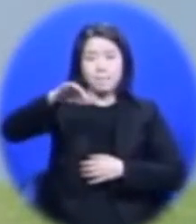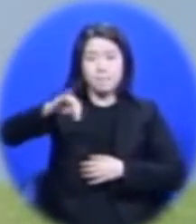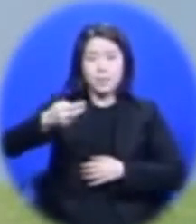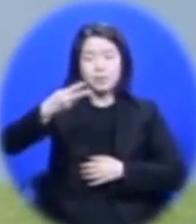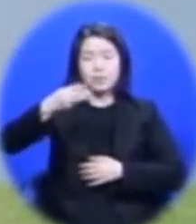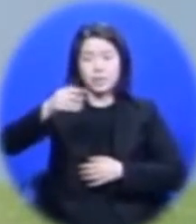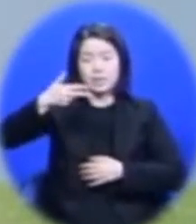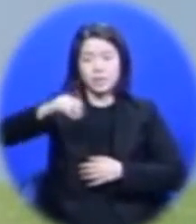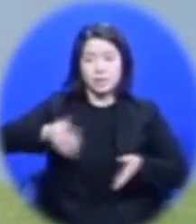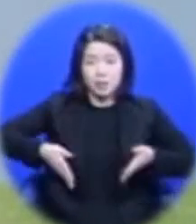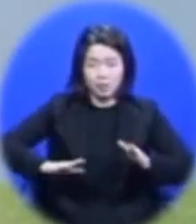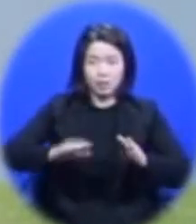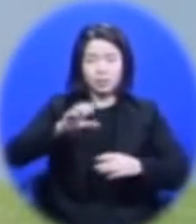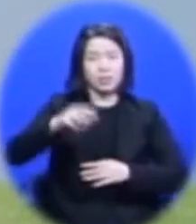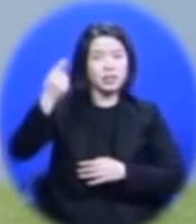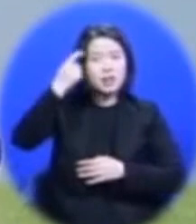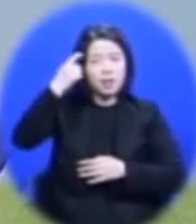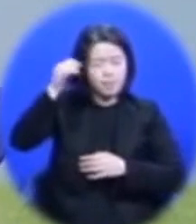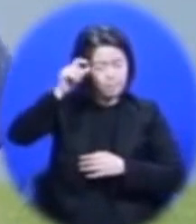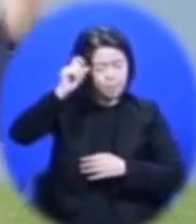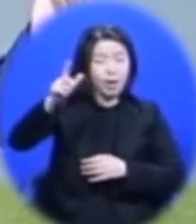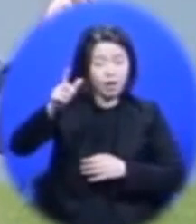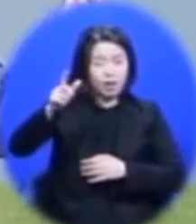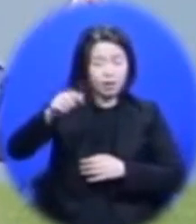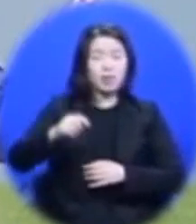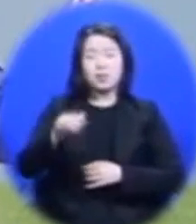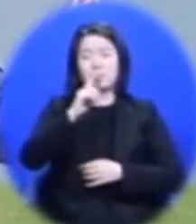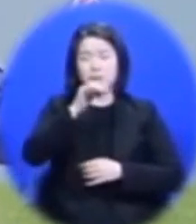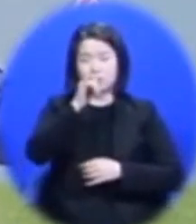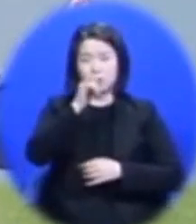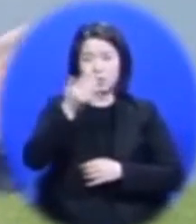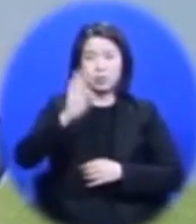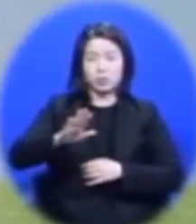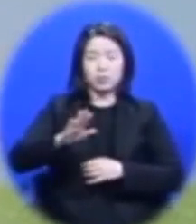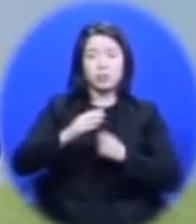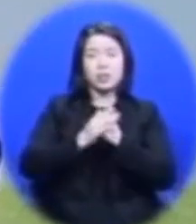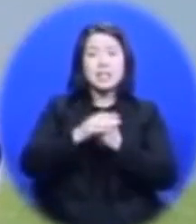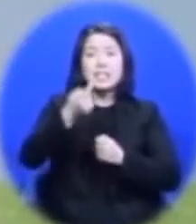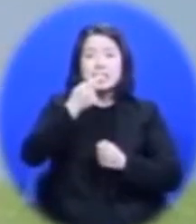받았습니다. 그분이 1805년에 인도 선교사로 갑니다.